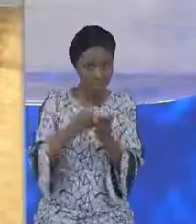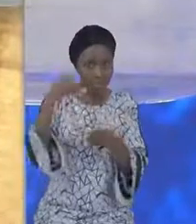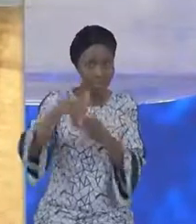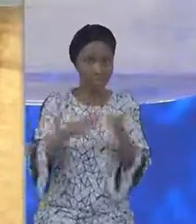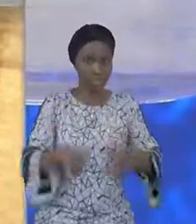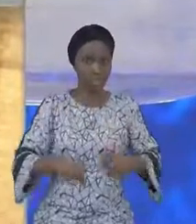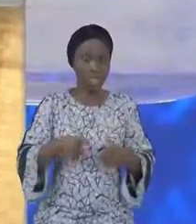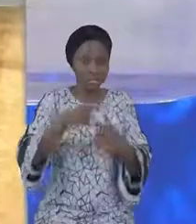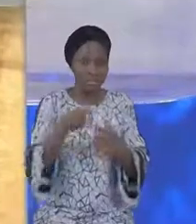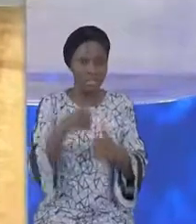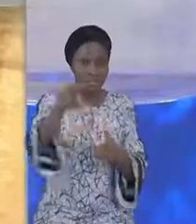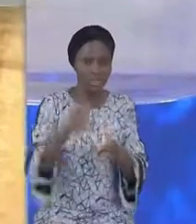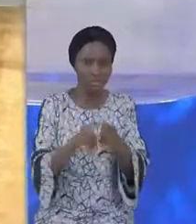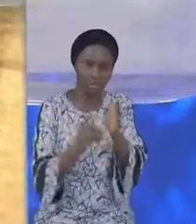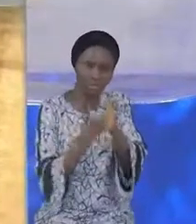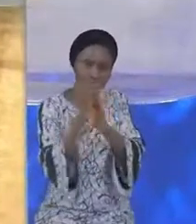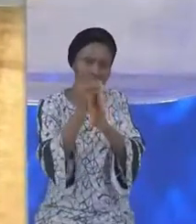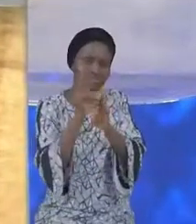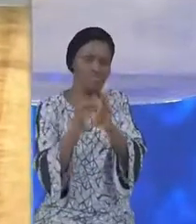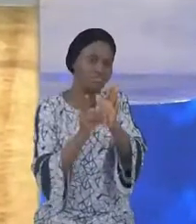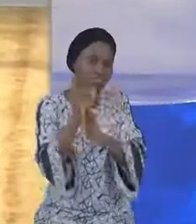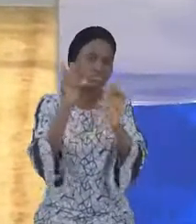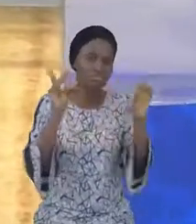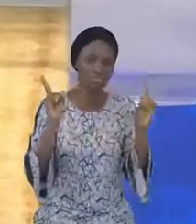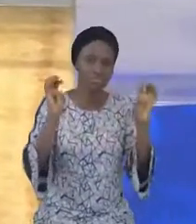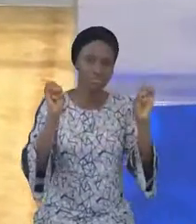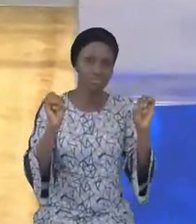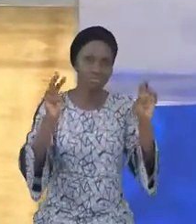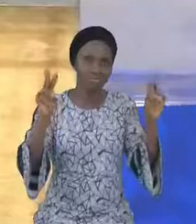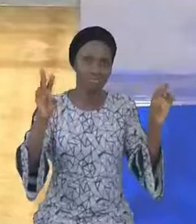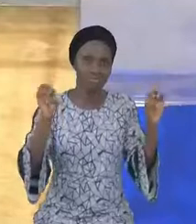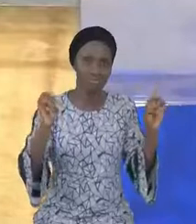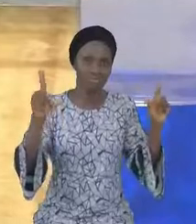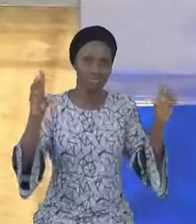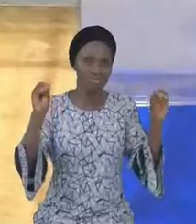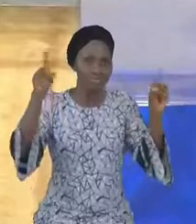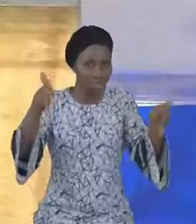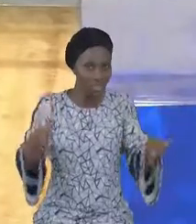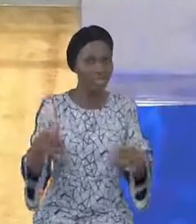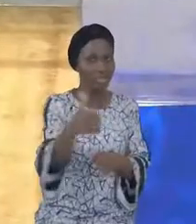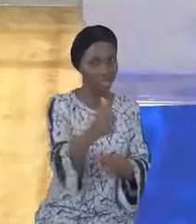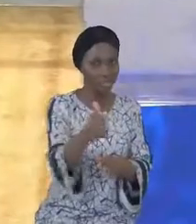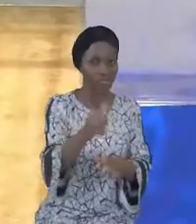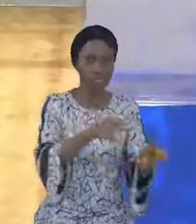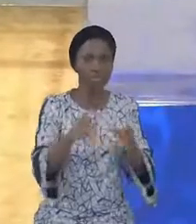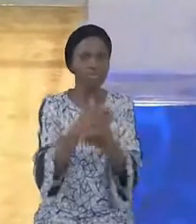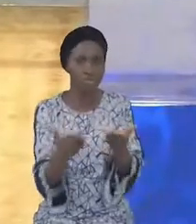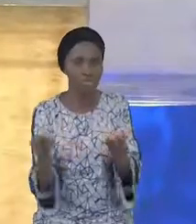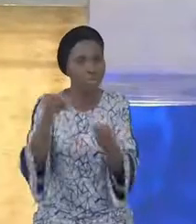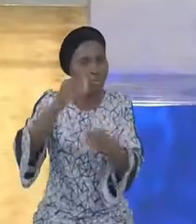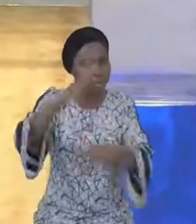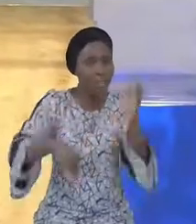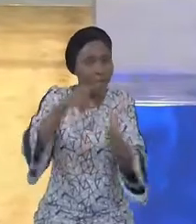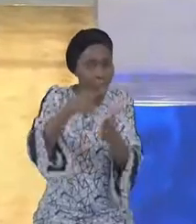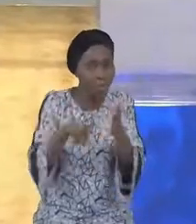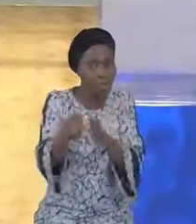vous aspirez cela, vous acceptez, vous appropriez quelque chose. Alors, il faut faire quelque chose plus que